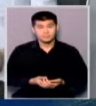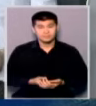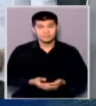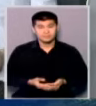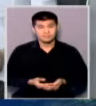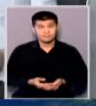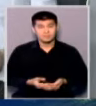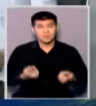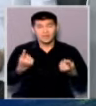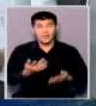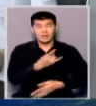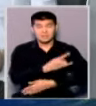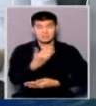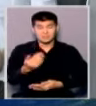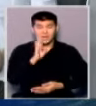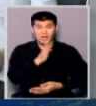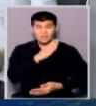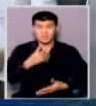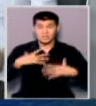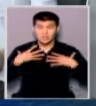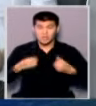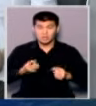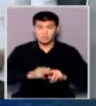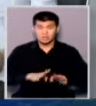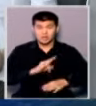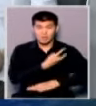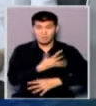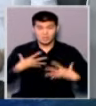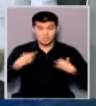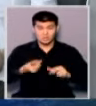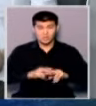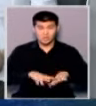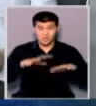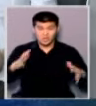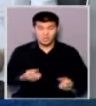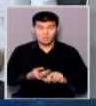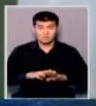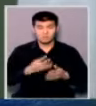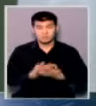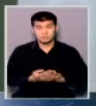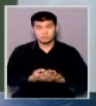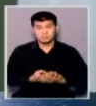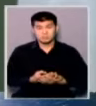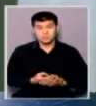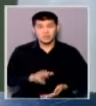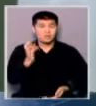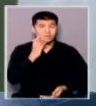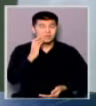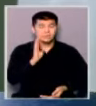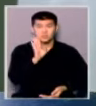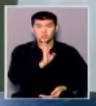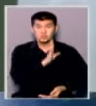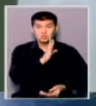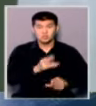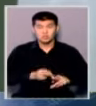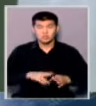бірінші орында сіздерді ойлайды, ананың денсаулығы баланың денсаулығын ойлап айтады. Жалпы жүкті әйелдерімізге,